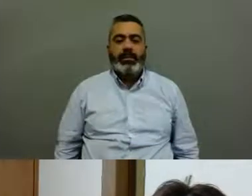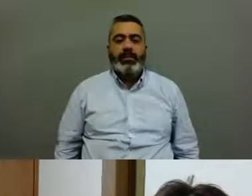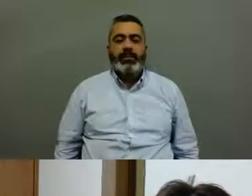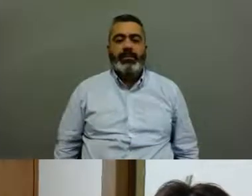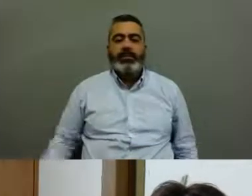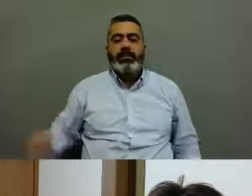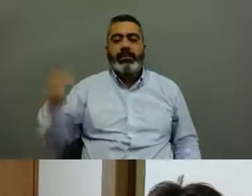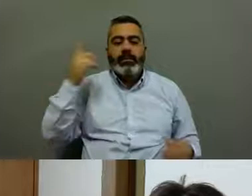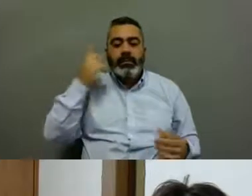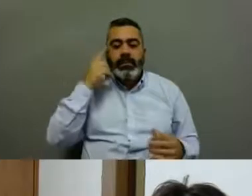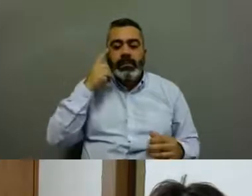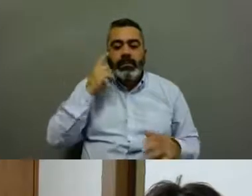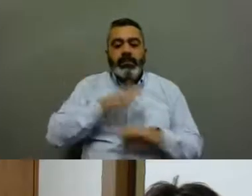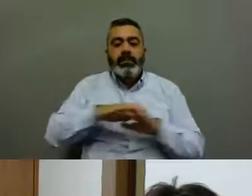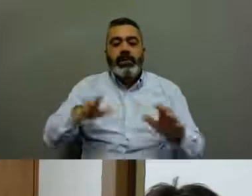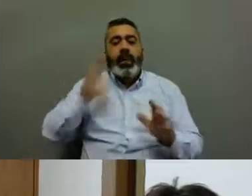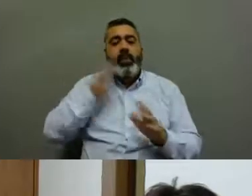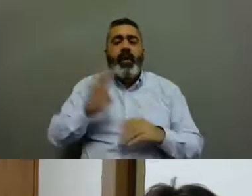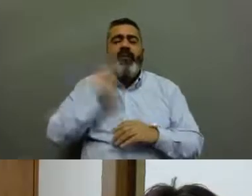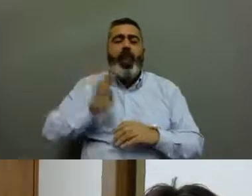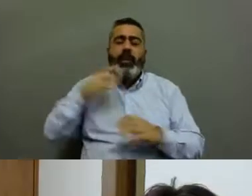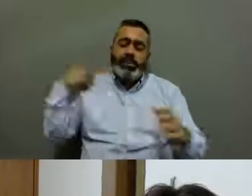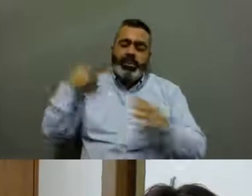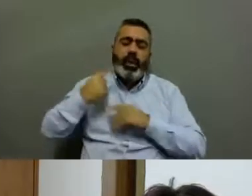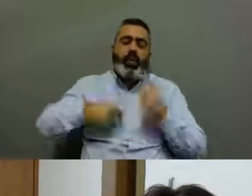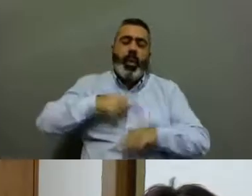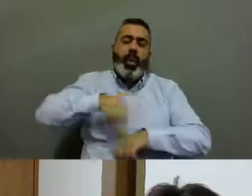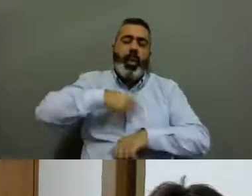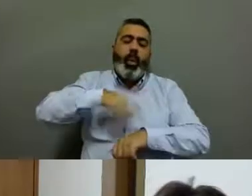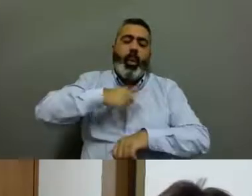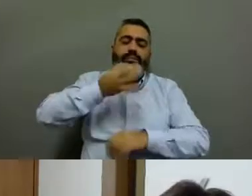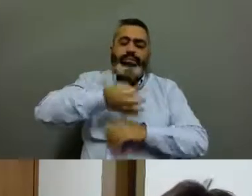Νομίζω ότι θα μπορούσα δικαιωματικά να μιλάω για πάρα πολλές ώρες, αλλά